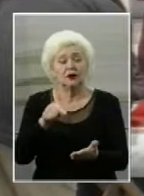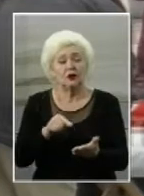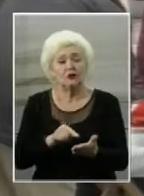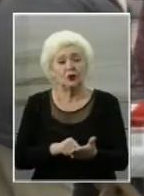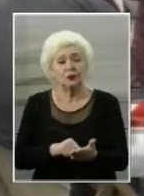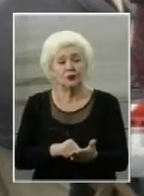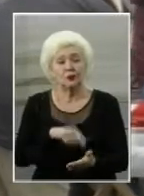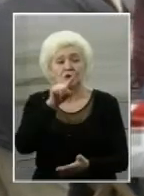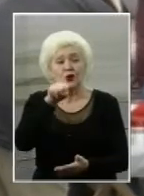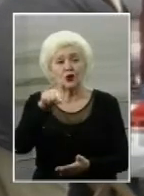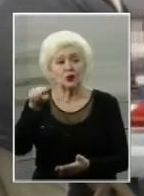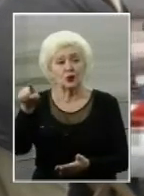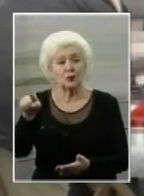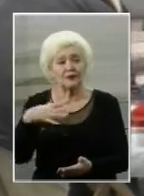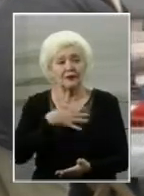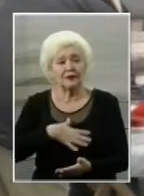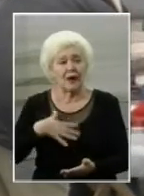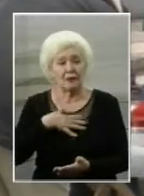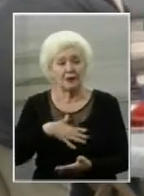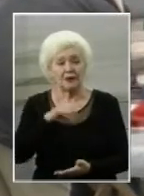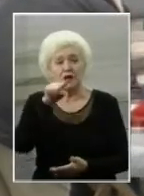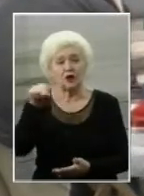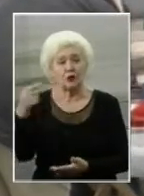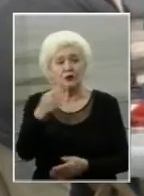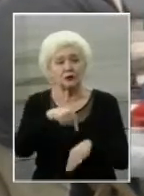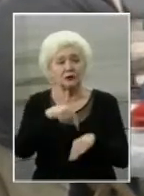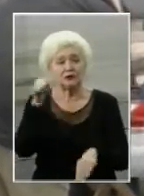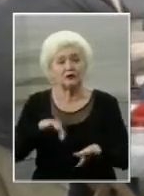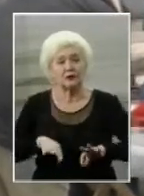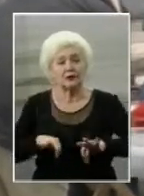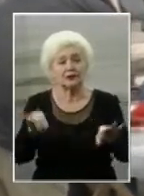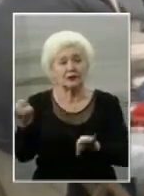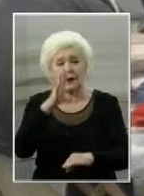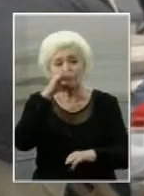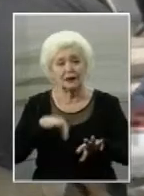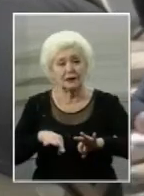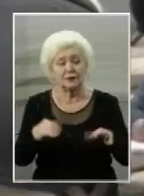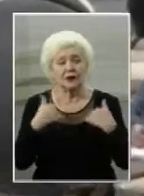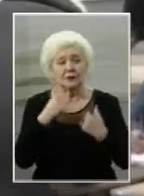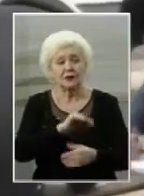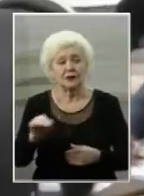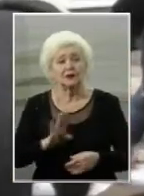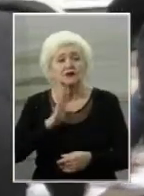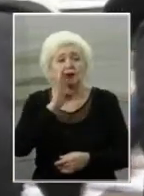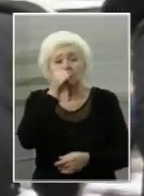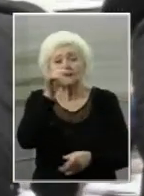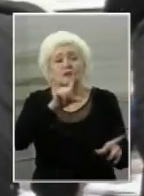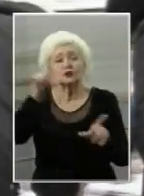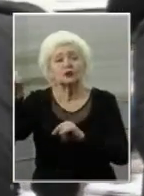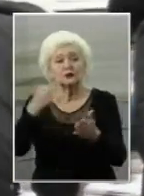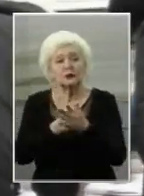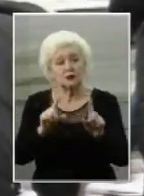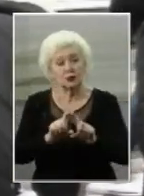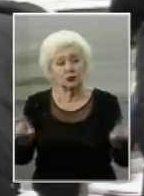наболевший номер один. Питання наболіле. Номер один стосується транспорту і маршруток. Наші діти зранку не можуть дістатися до